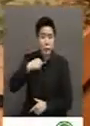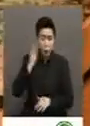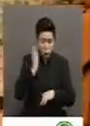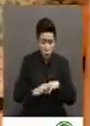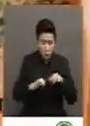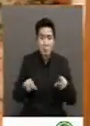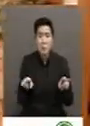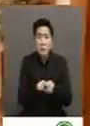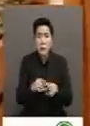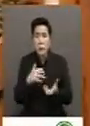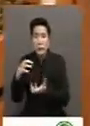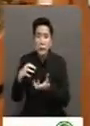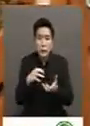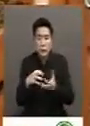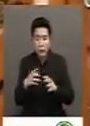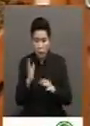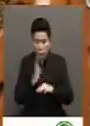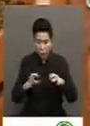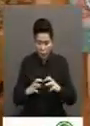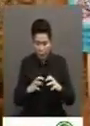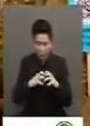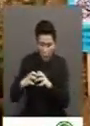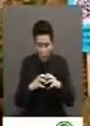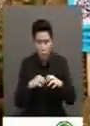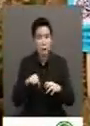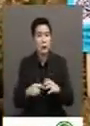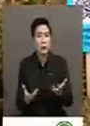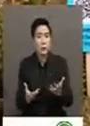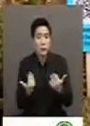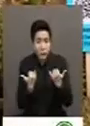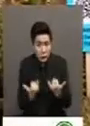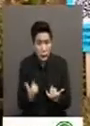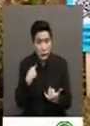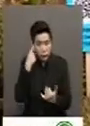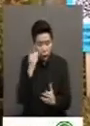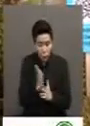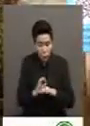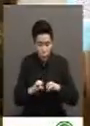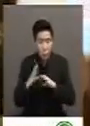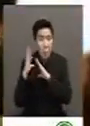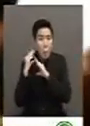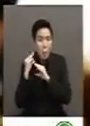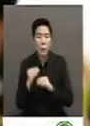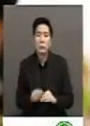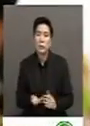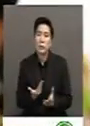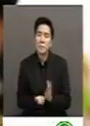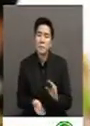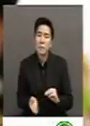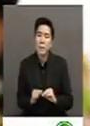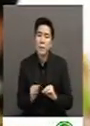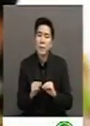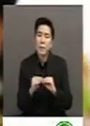ไปด้วยจึงกลายเป็นการแย่งสินค้าและปีนี้ดูเหมือนว่าแนวโน้มราคาทุเรียนหม่อนทองจะยังคงมีราคาสู